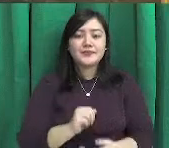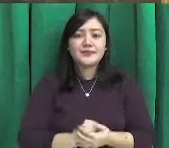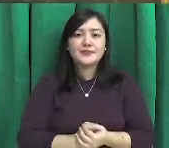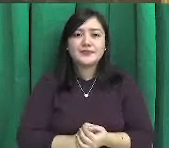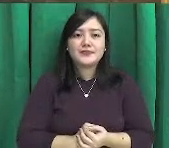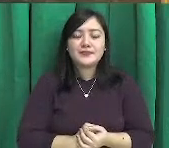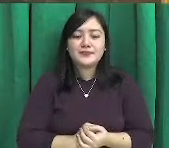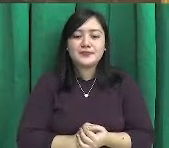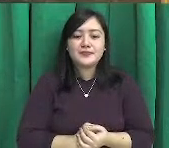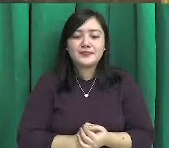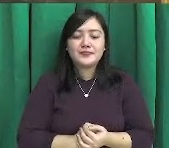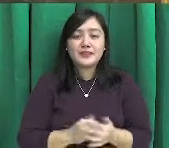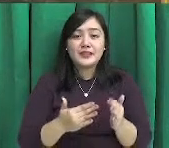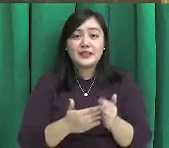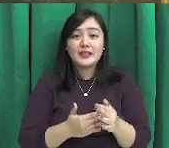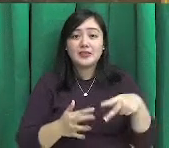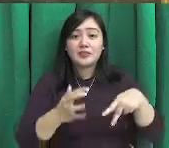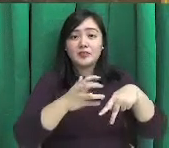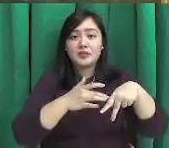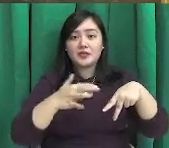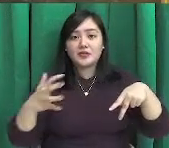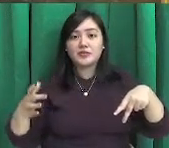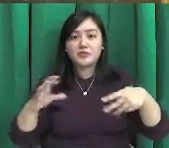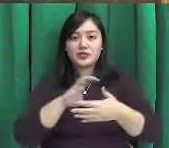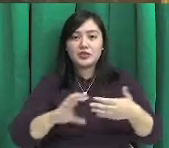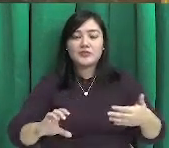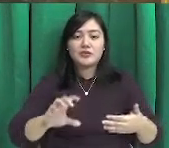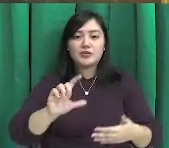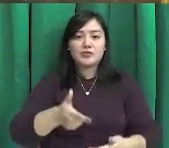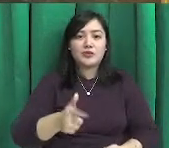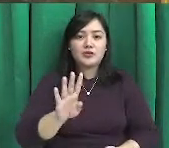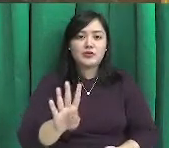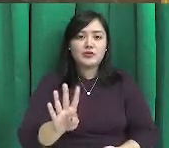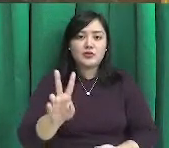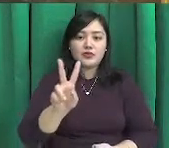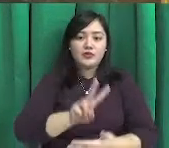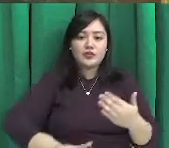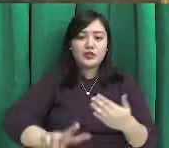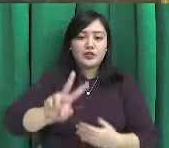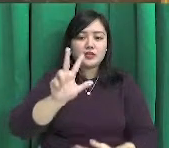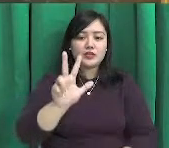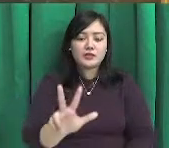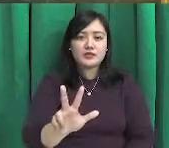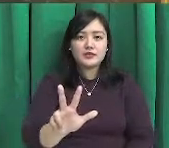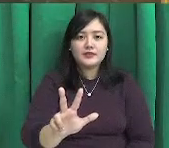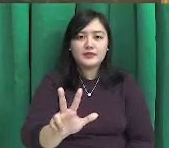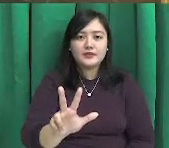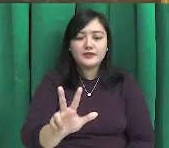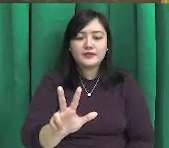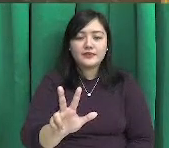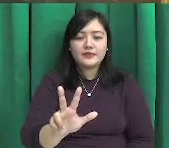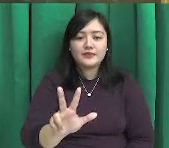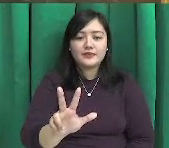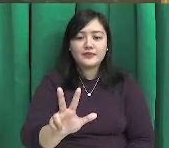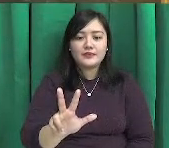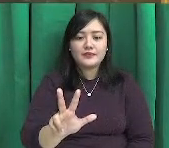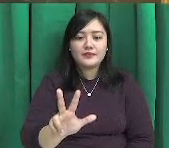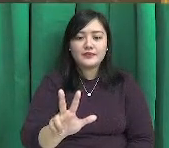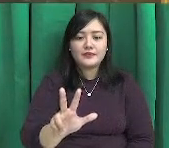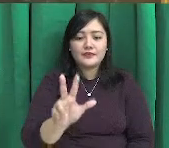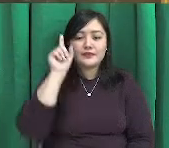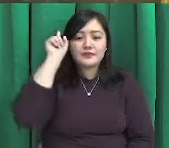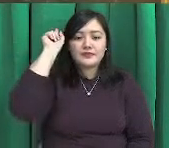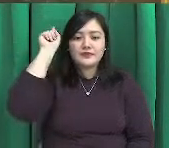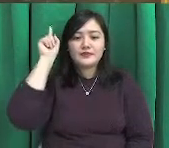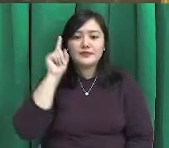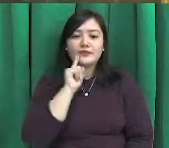true wisdom is an house builded, and by understanding it